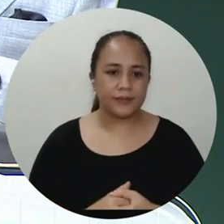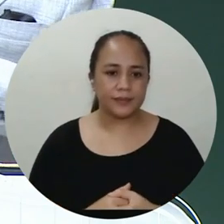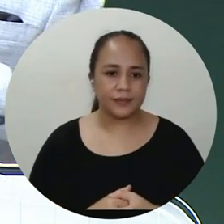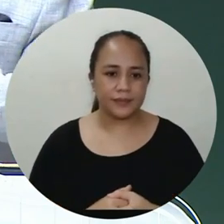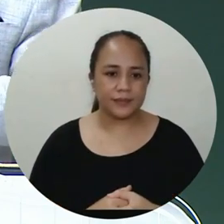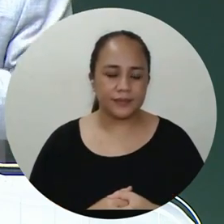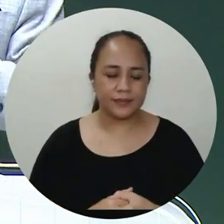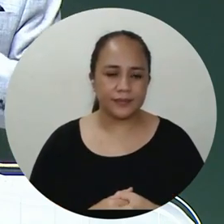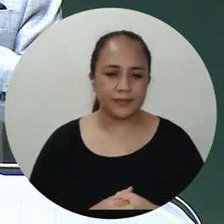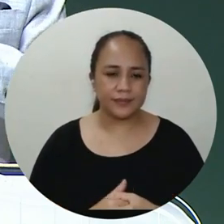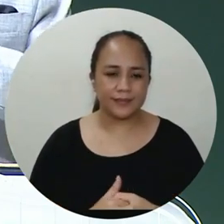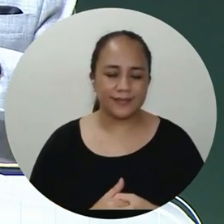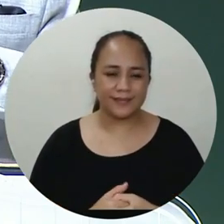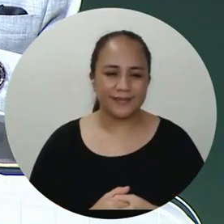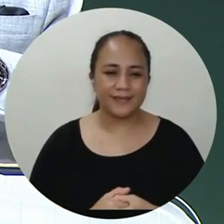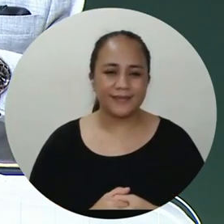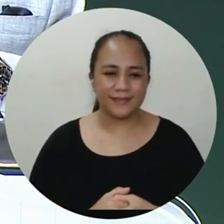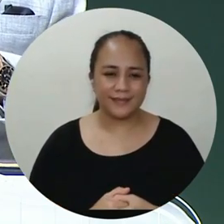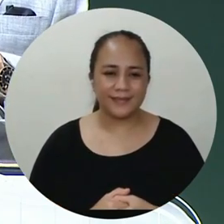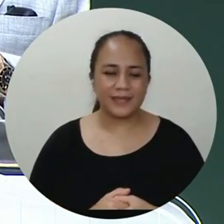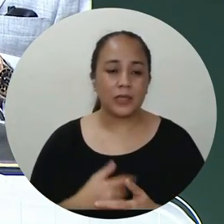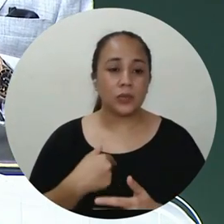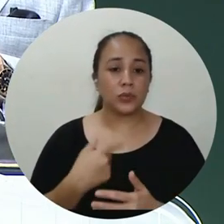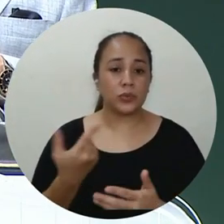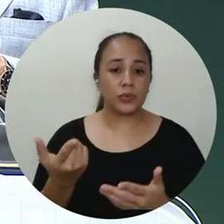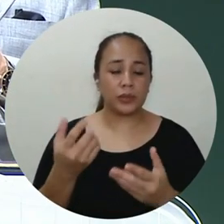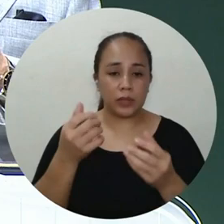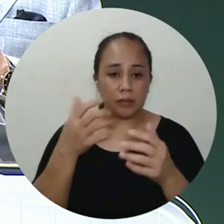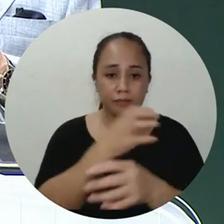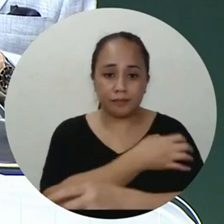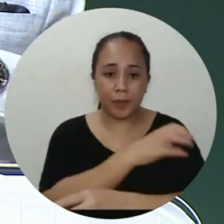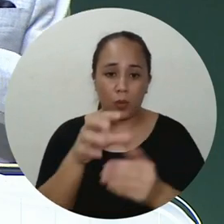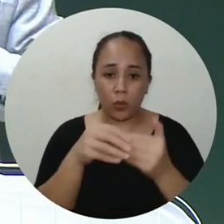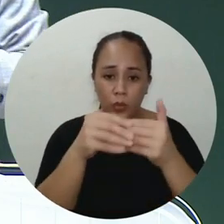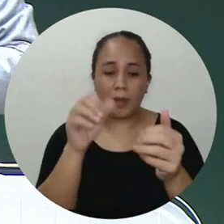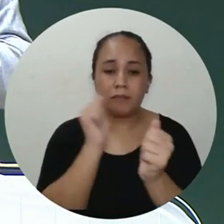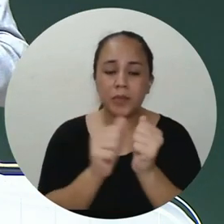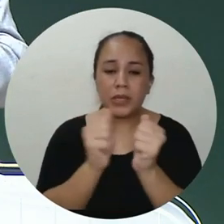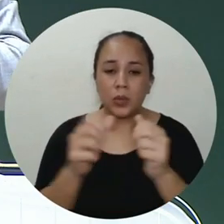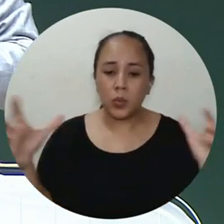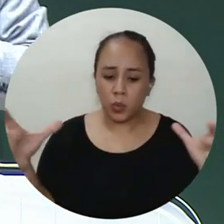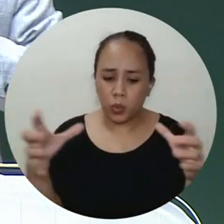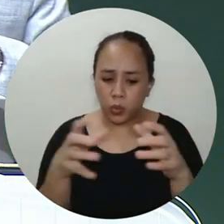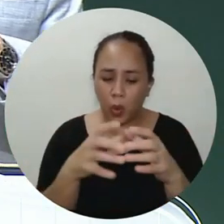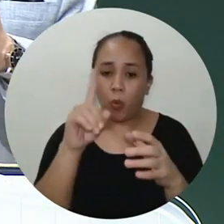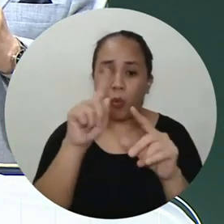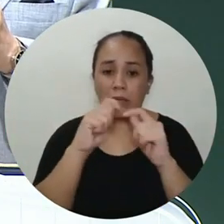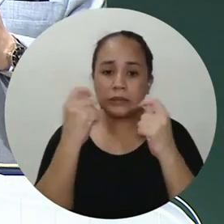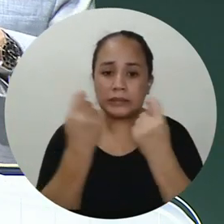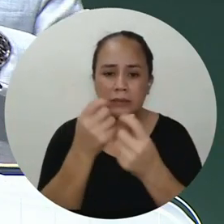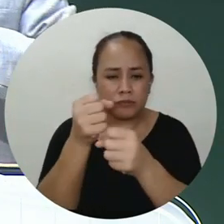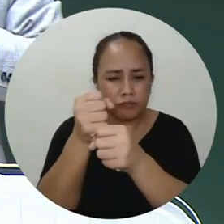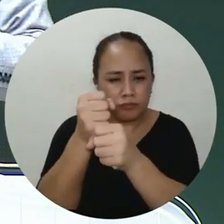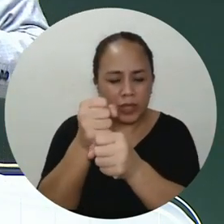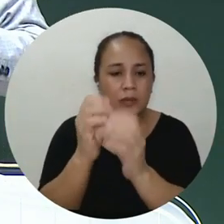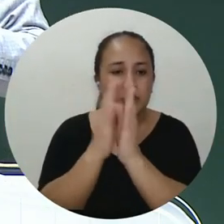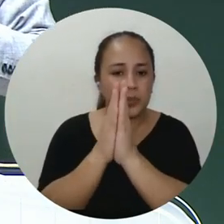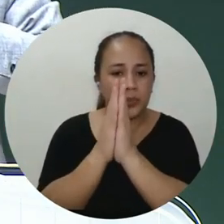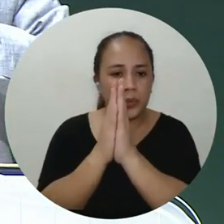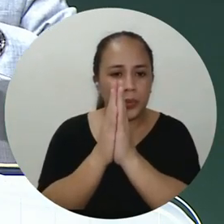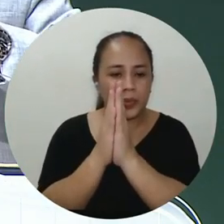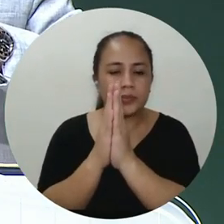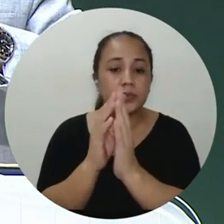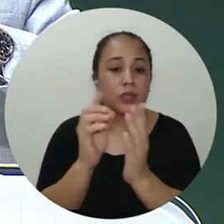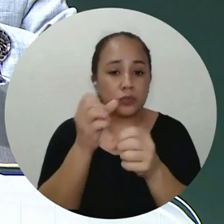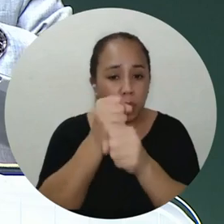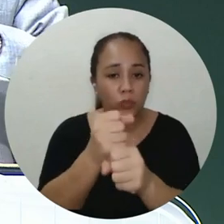기도로 원팀을 이루어야 돼요. So empowering leadership means to form one team as you hold on to the prayer that holds on to the covenant. 그래서 우리